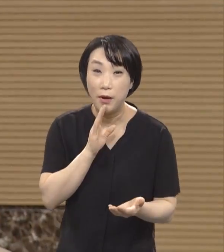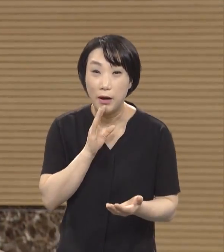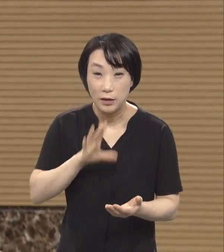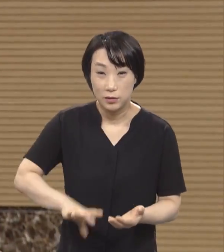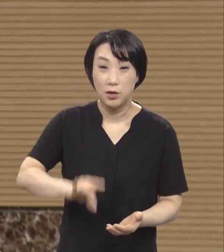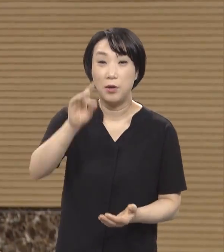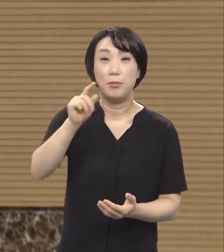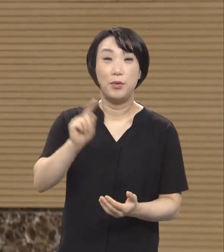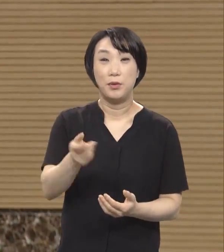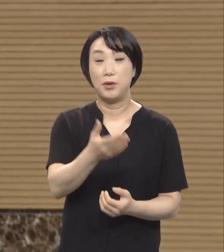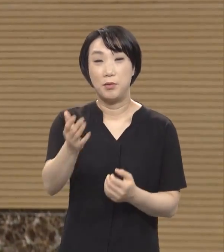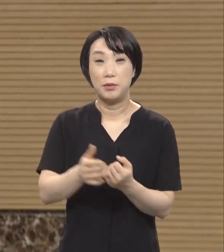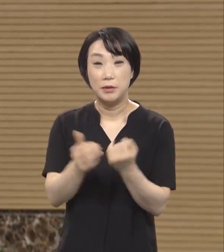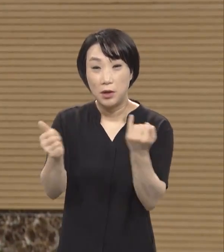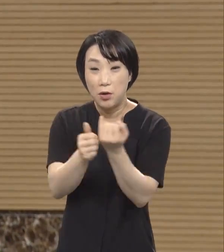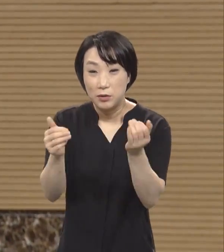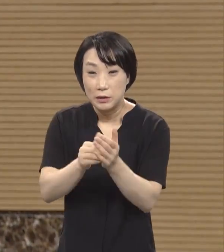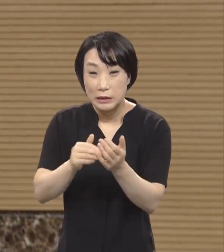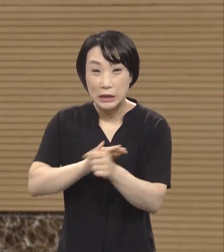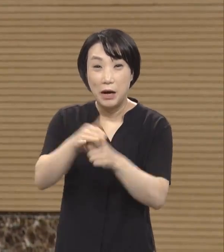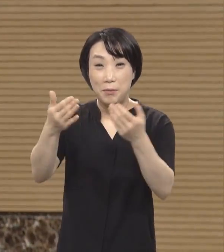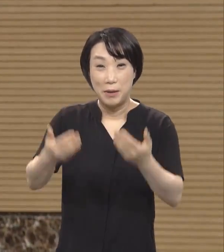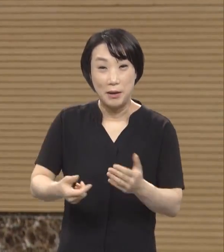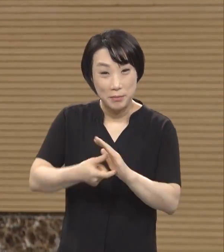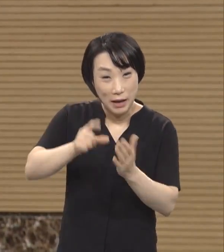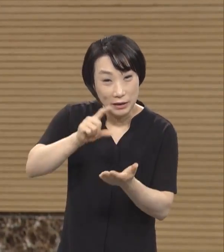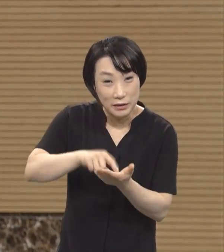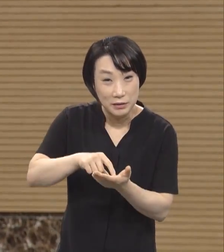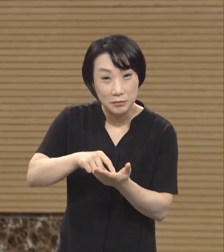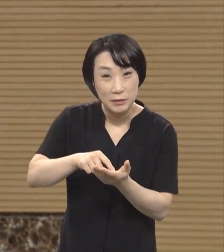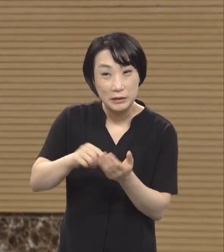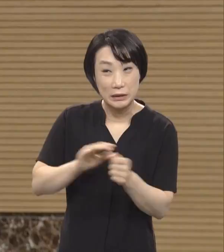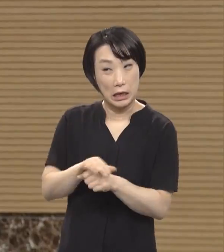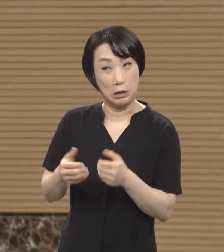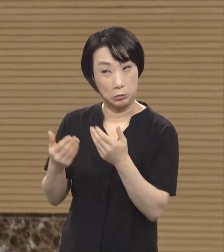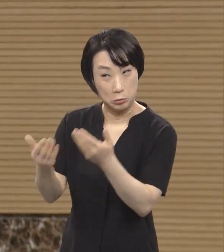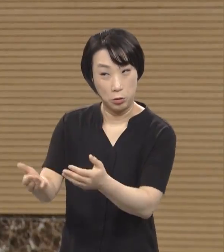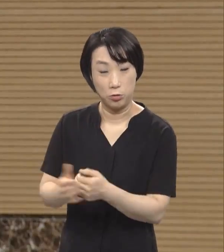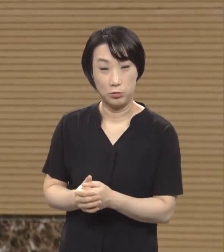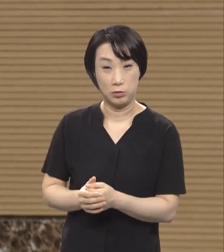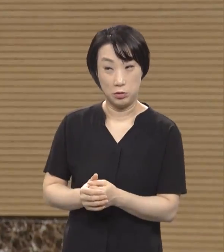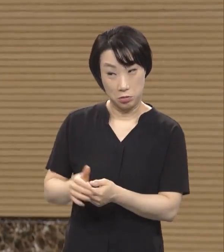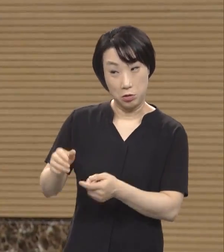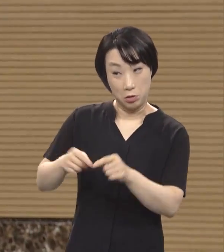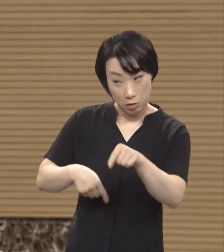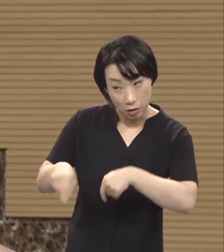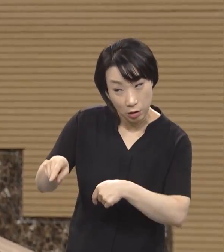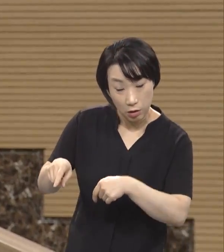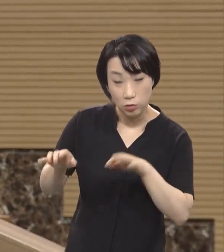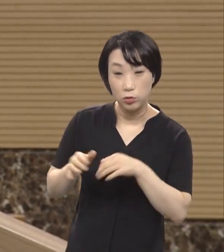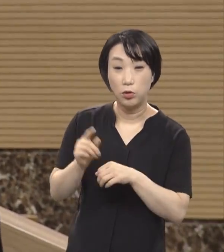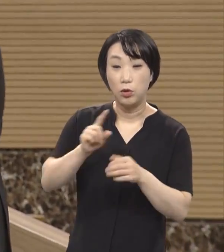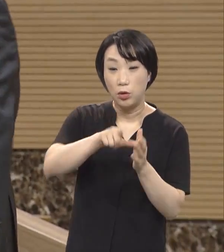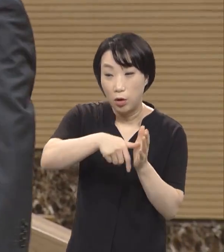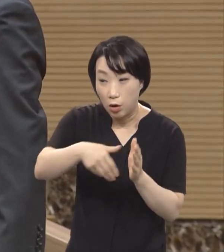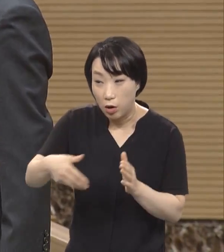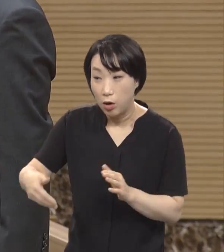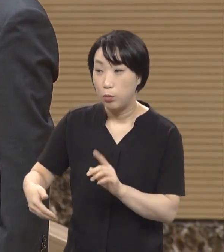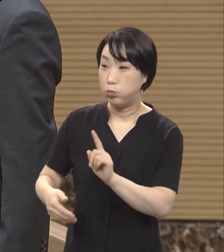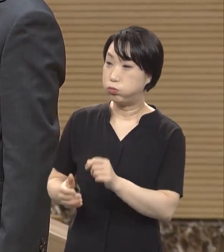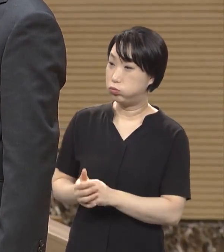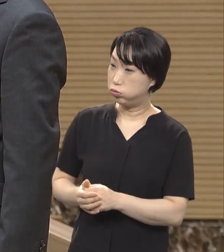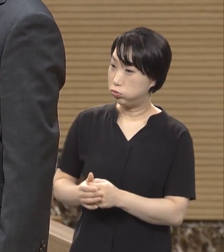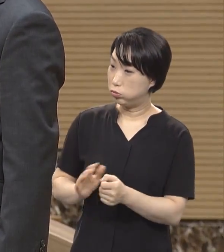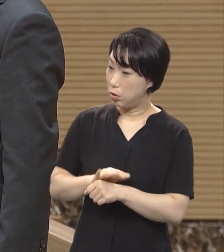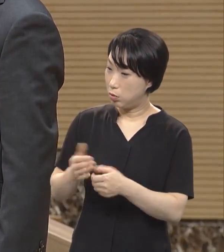처음에는 사랑을 받는 만큼 사랑하다가 어느 날 가서